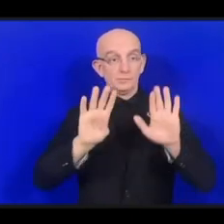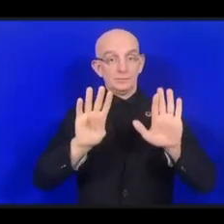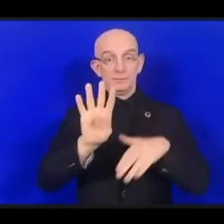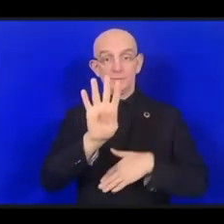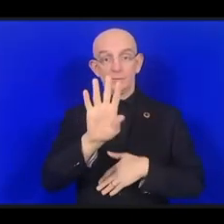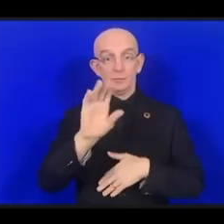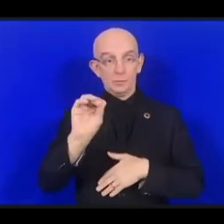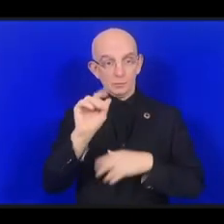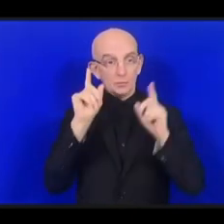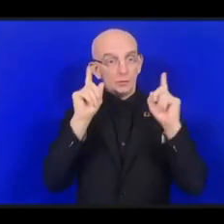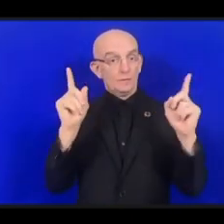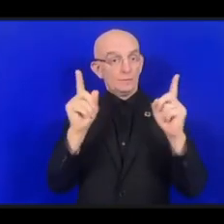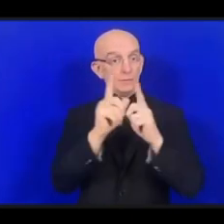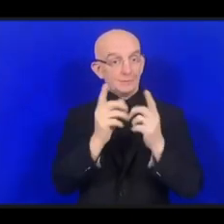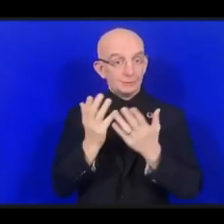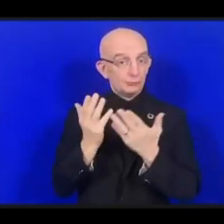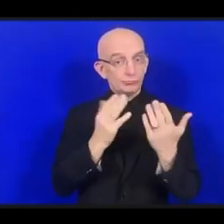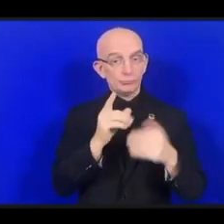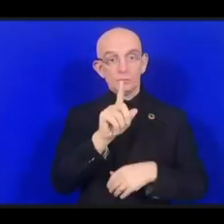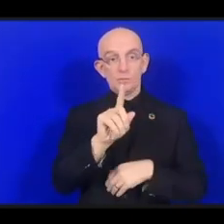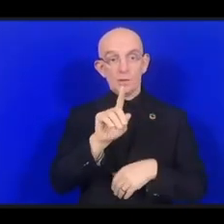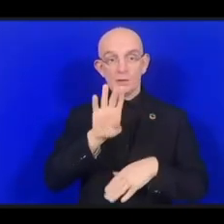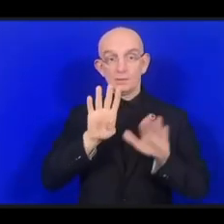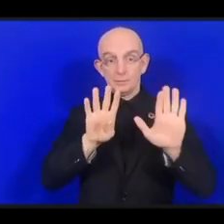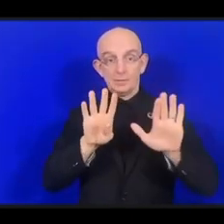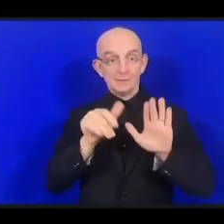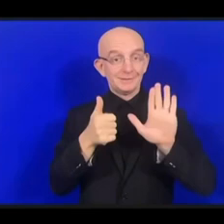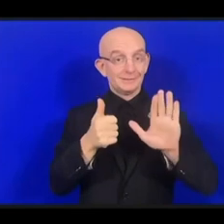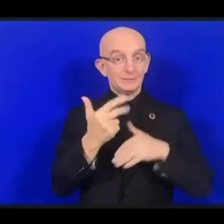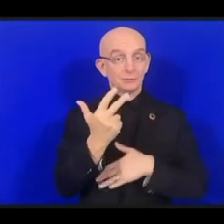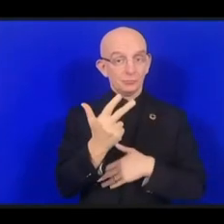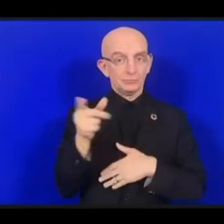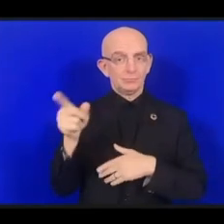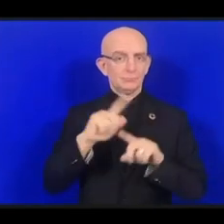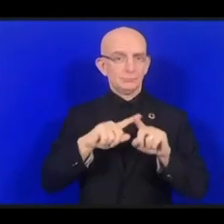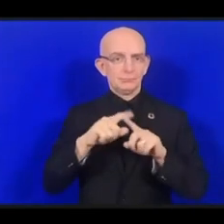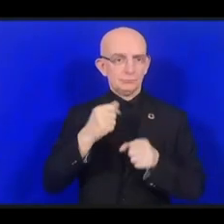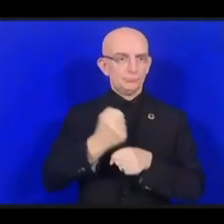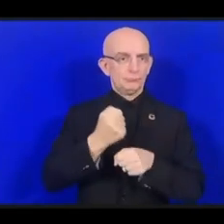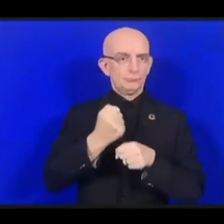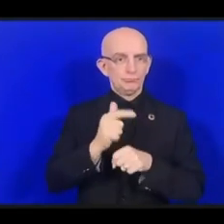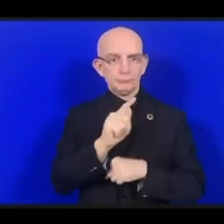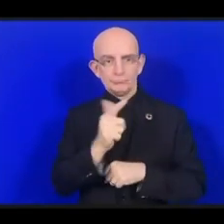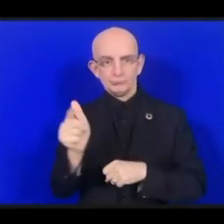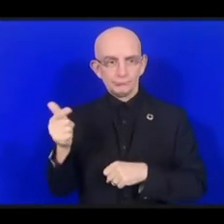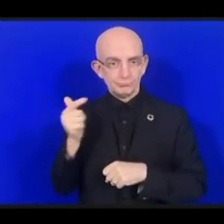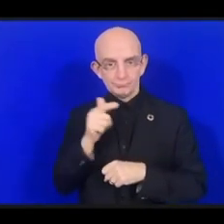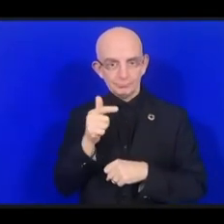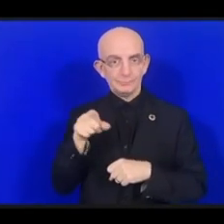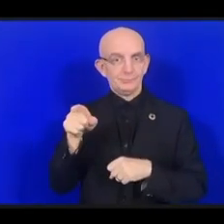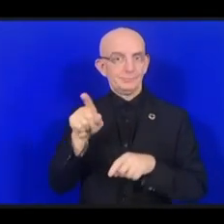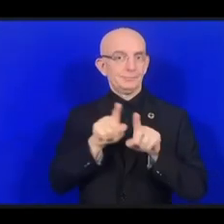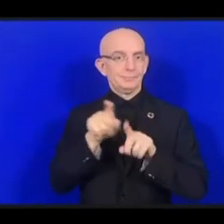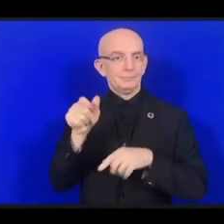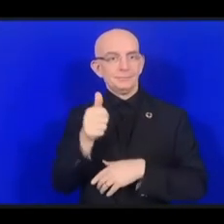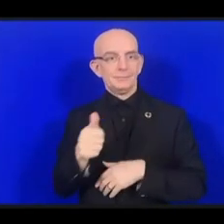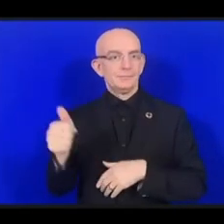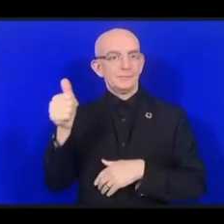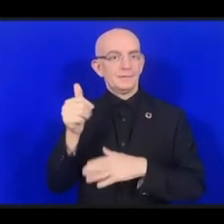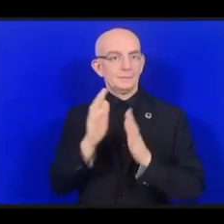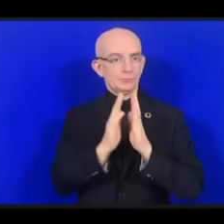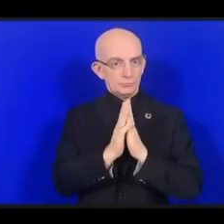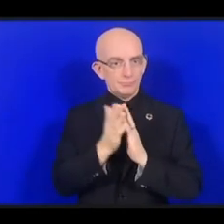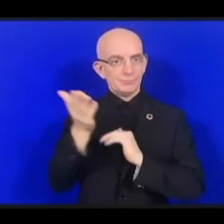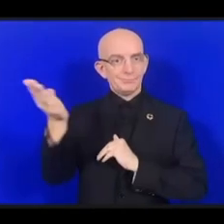prêtre en chef au temple shinpukuji et ainsi qu'au temple taizanji depuis